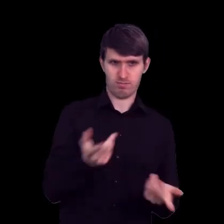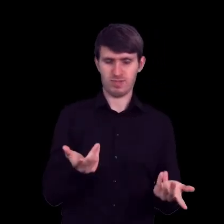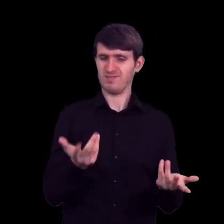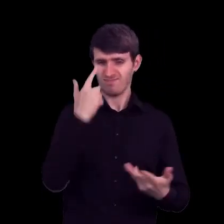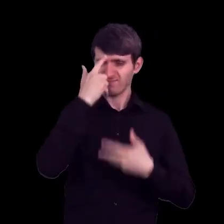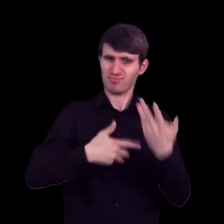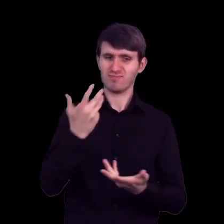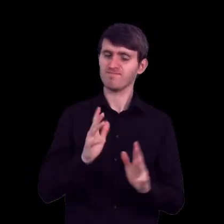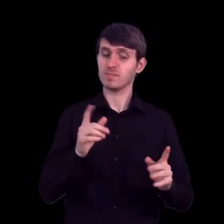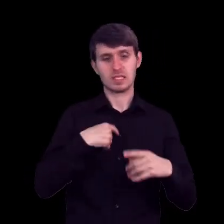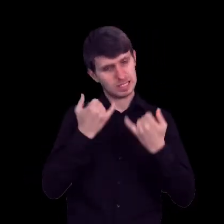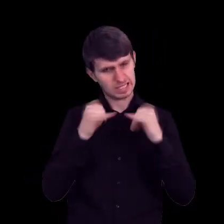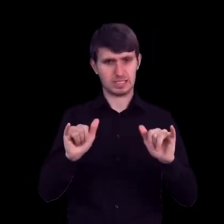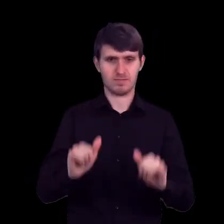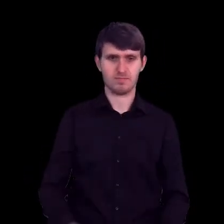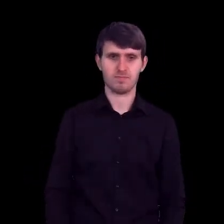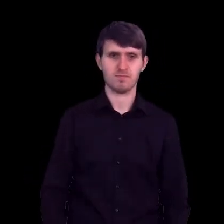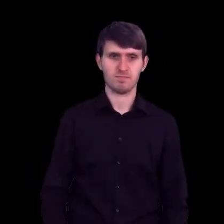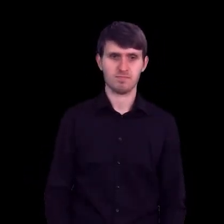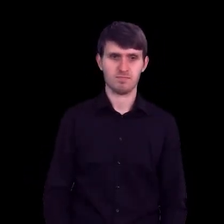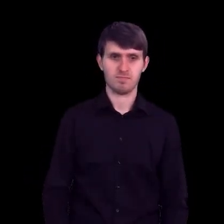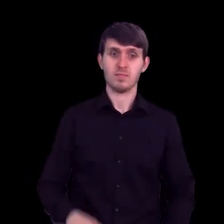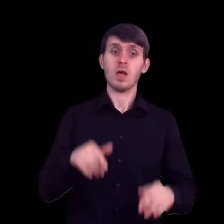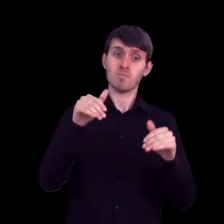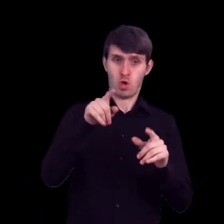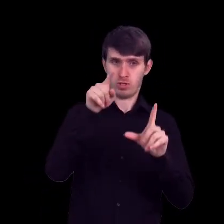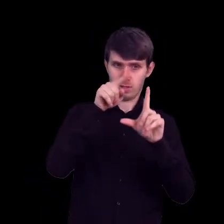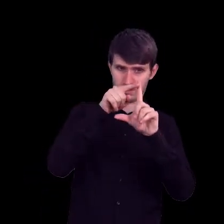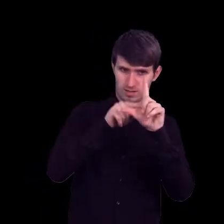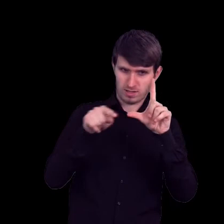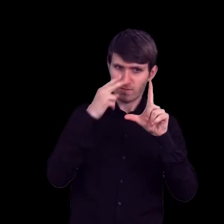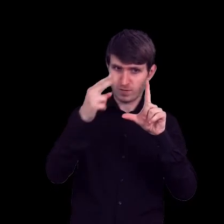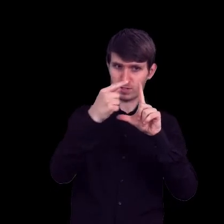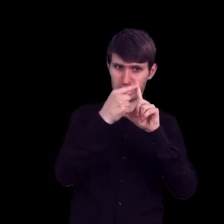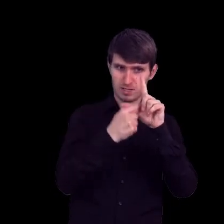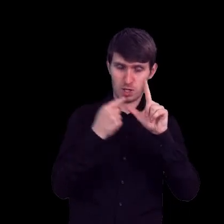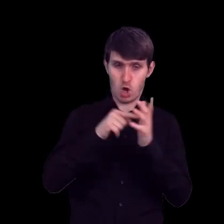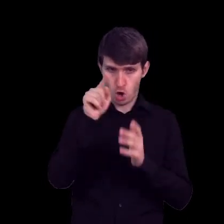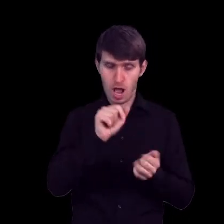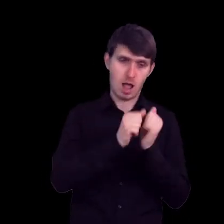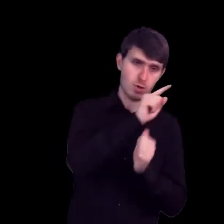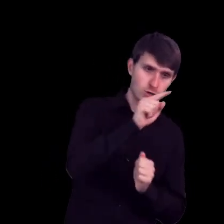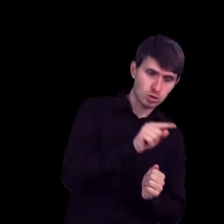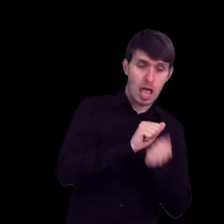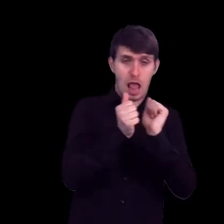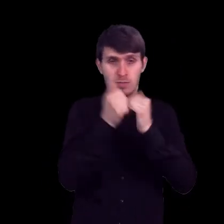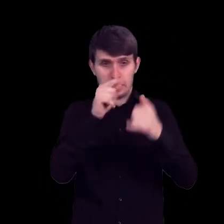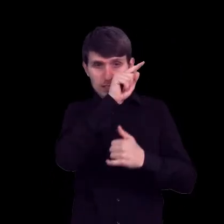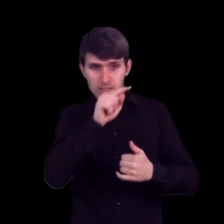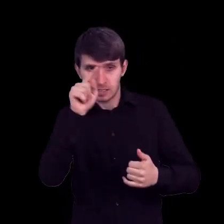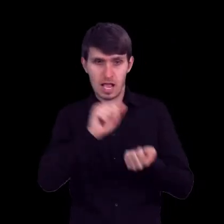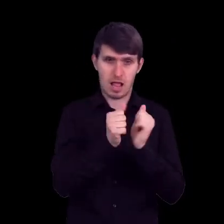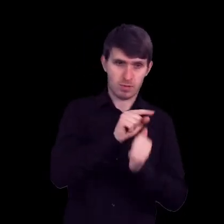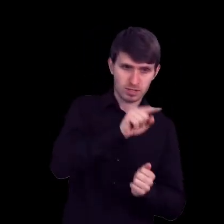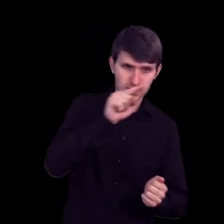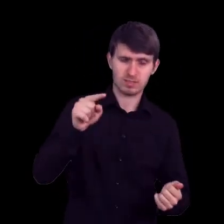to być ten kąt tutaj. Oznaczmy to inaczej. To mógłby być ten kąt, albo ten kąt, albo